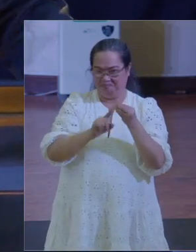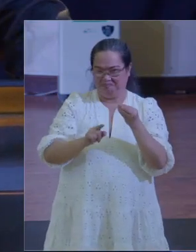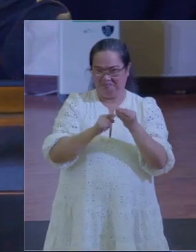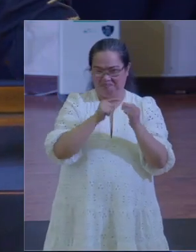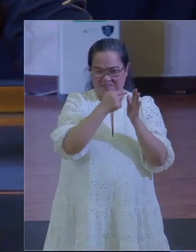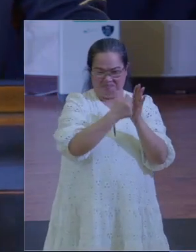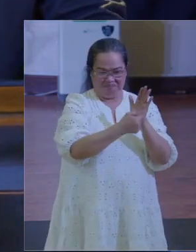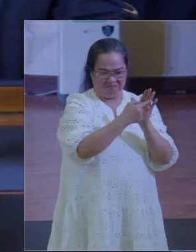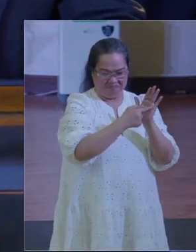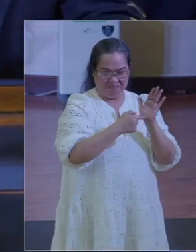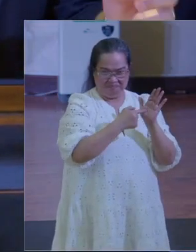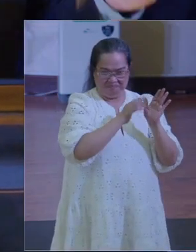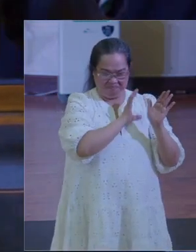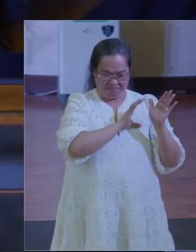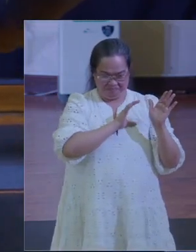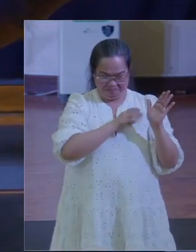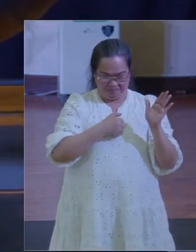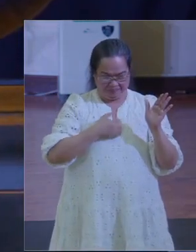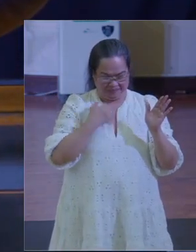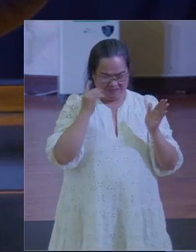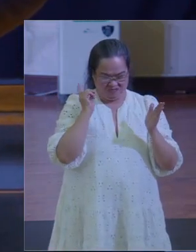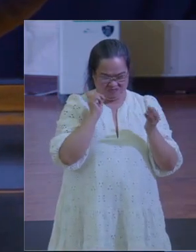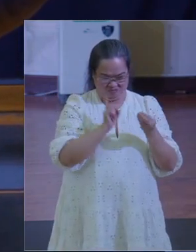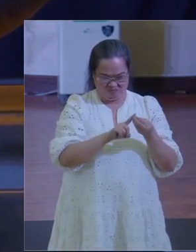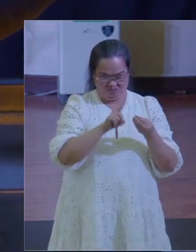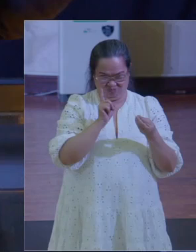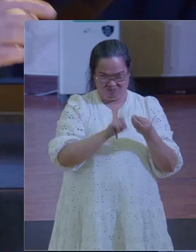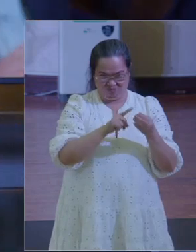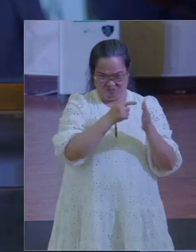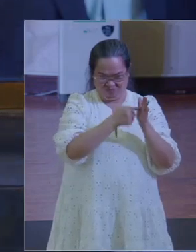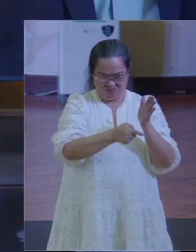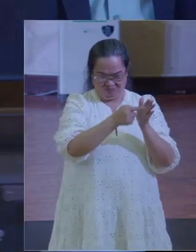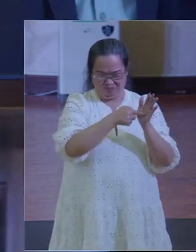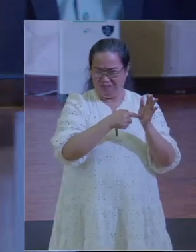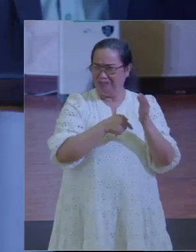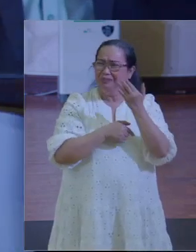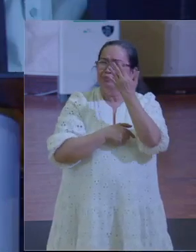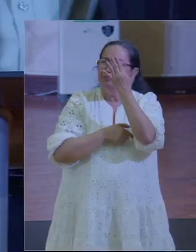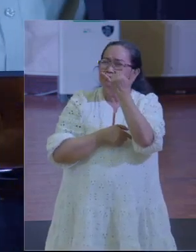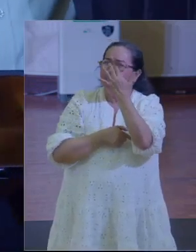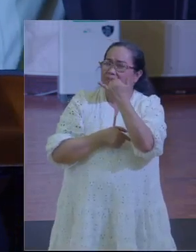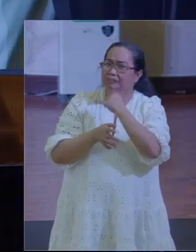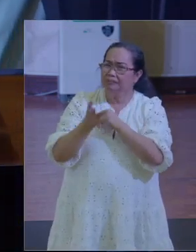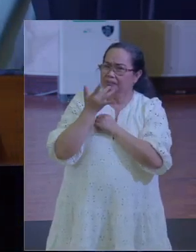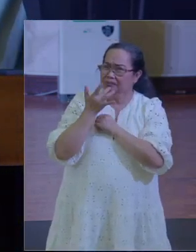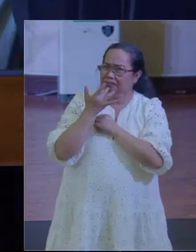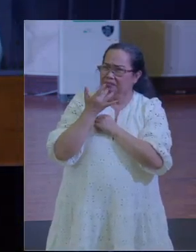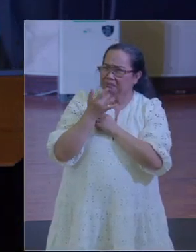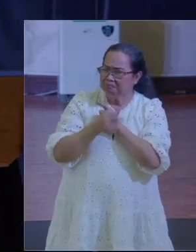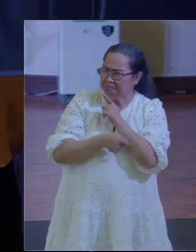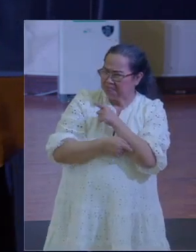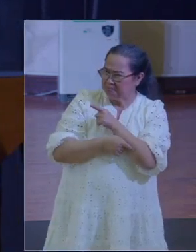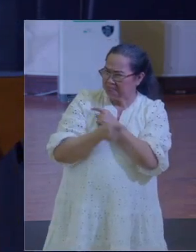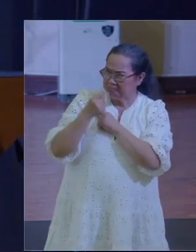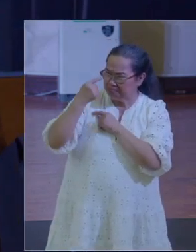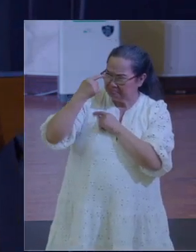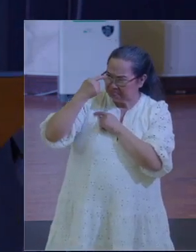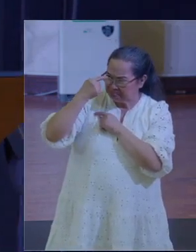Hindi mapaghusgang ugali. Ang ibig sabihin nun, sabi nga ganun, bakit mo mas pinapansin yung